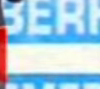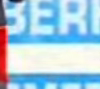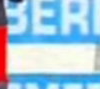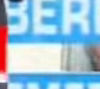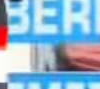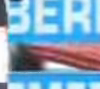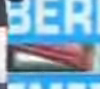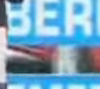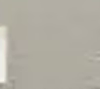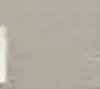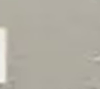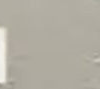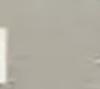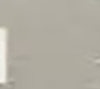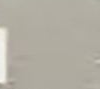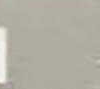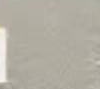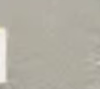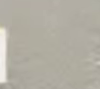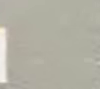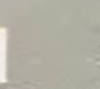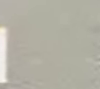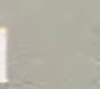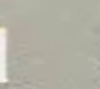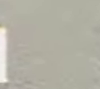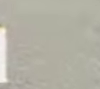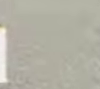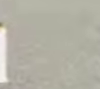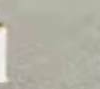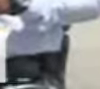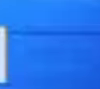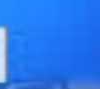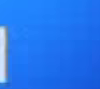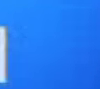276,000 saman tertunggak melibatkan warga asing direkodkan.